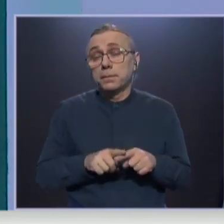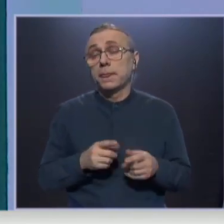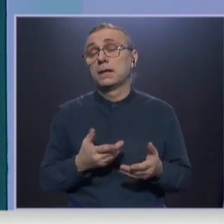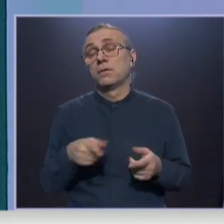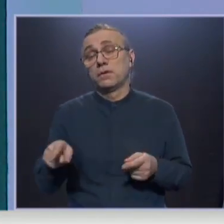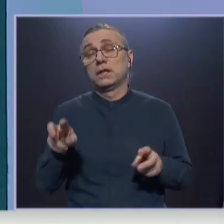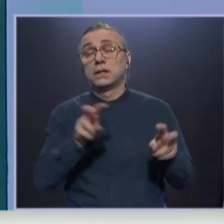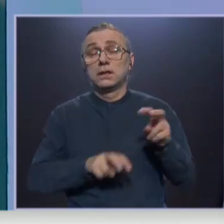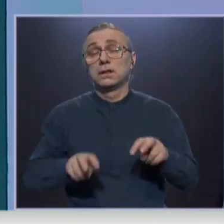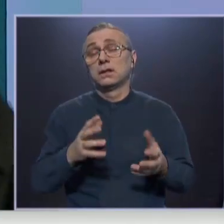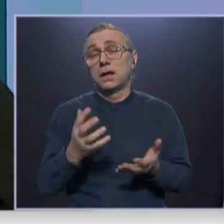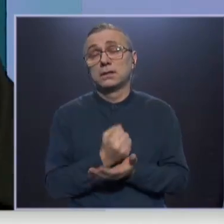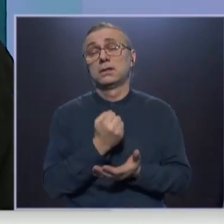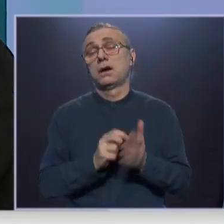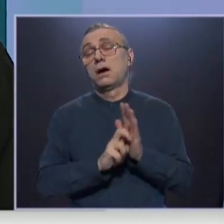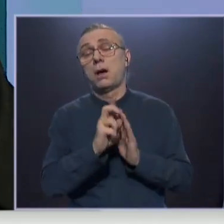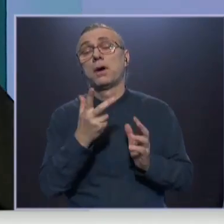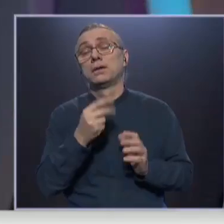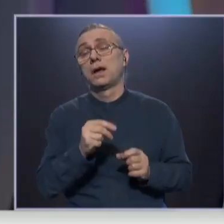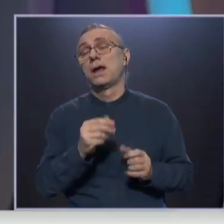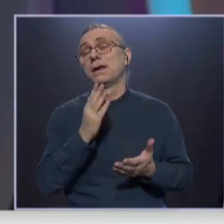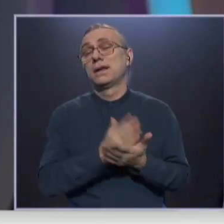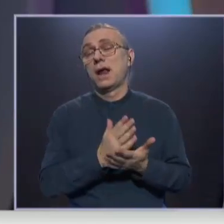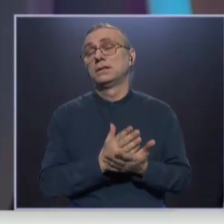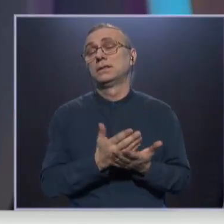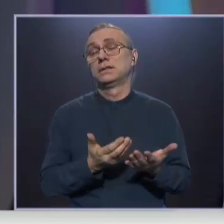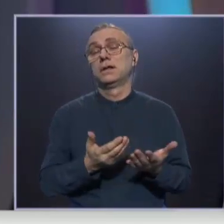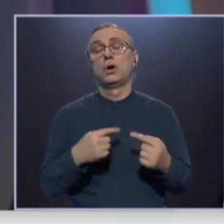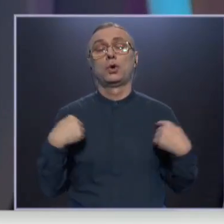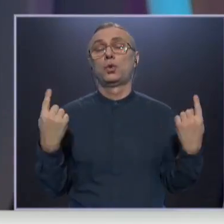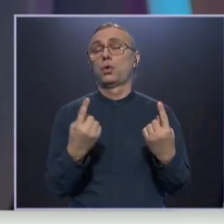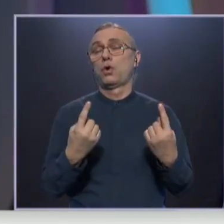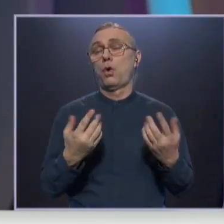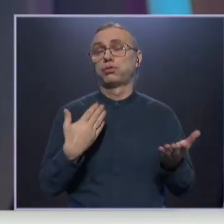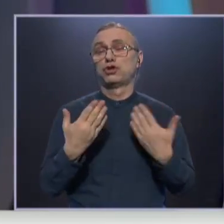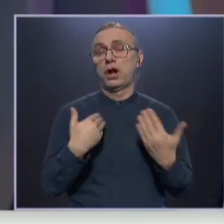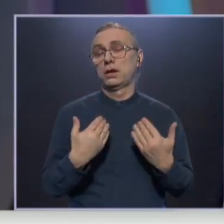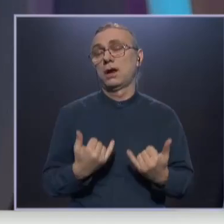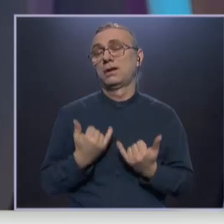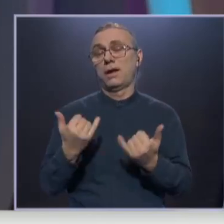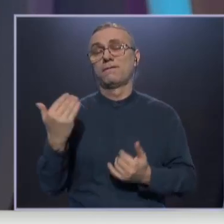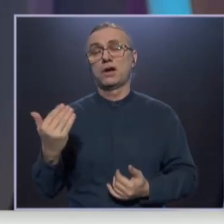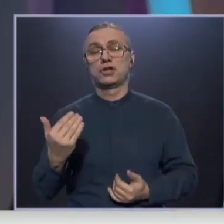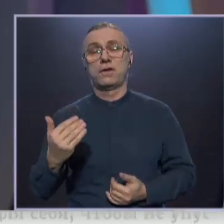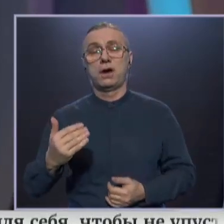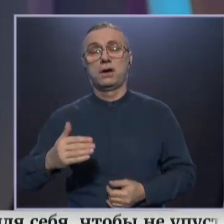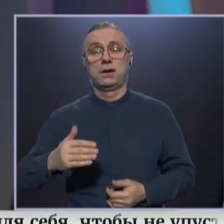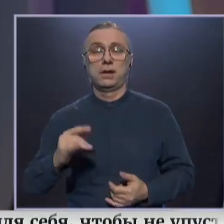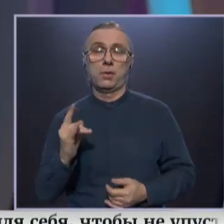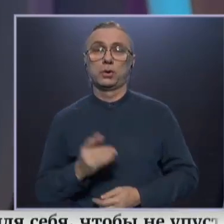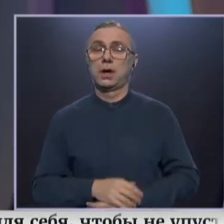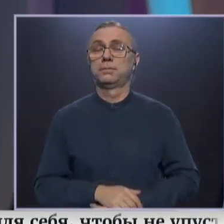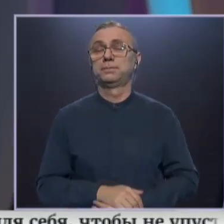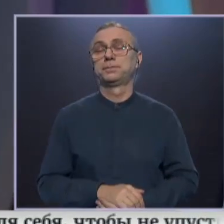есть круг общения для вашего ребенка. Да, помните, ничто не формирует личность так, как среда. Это вот как раз оттуда. Я, на самом деле,